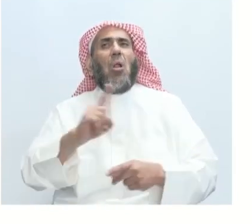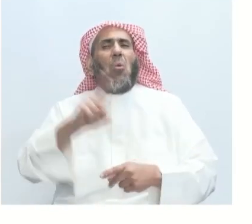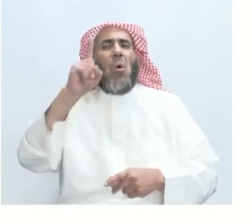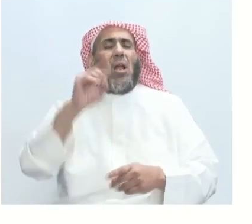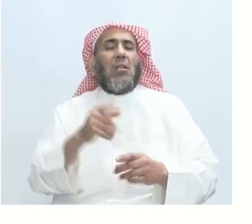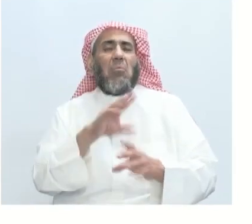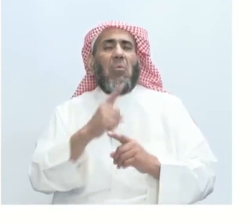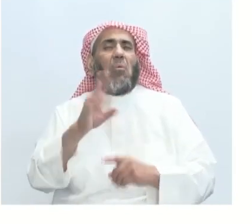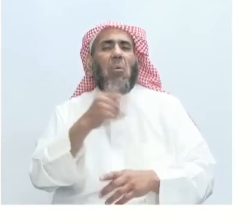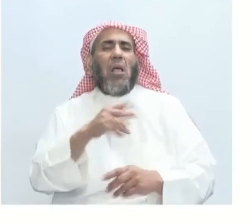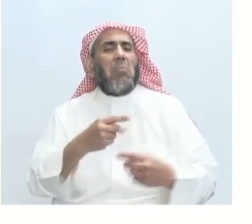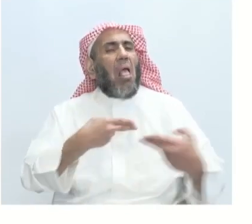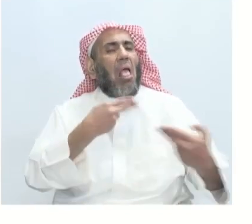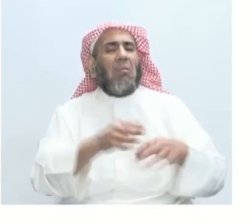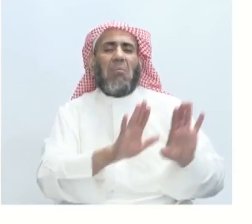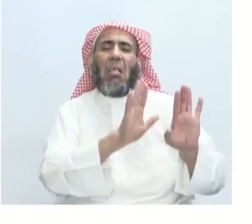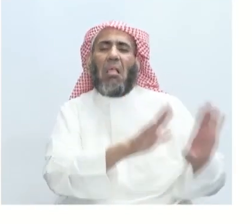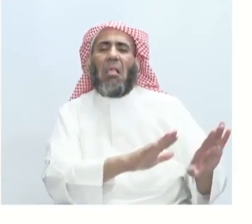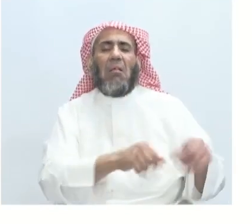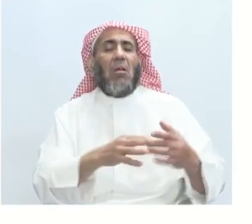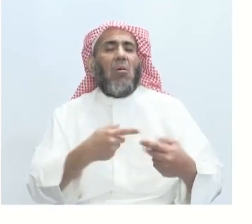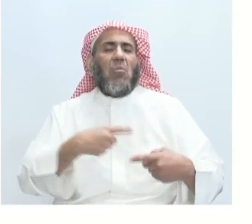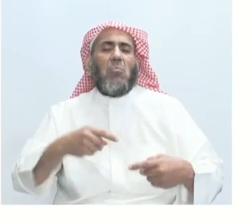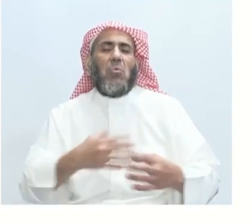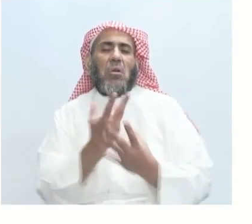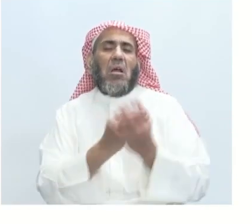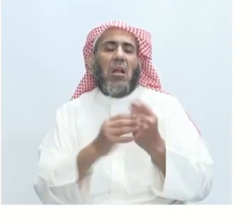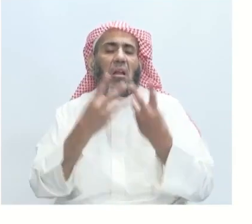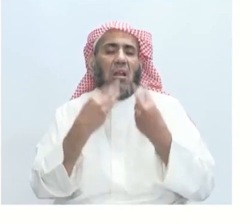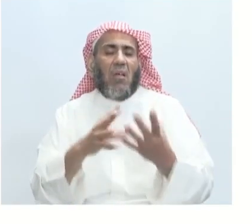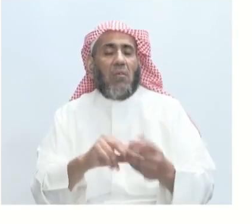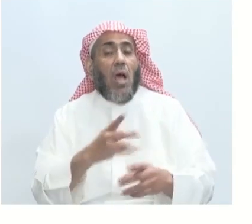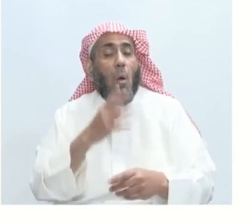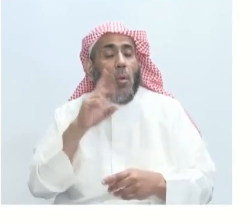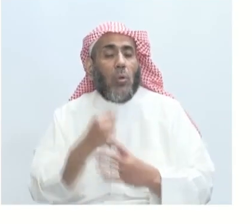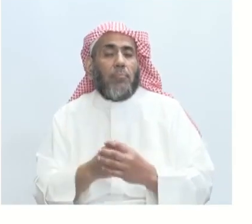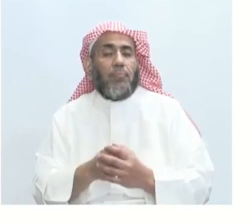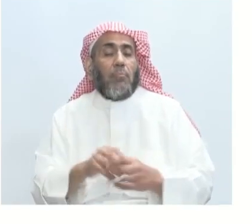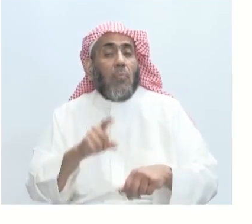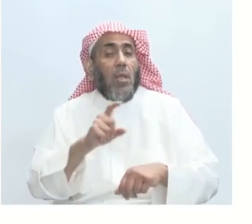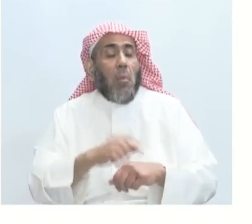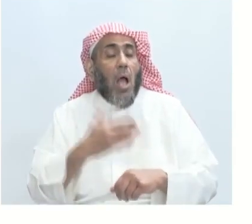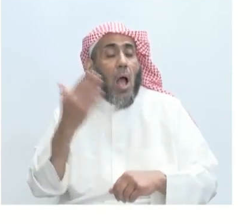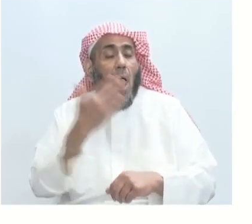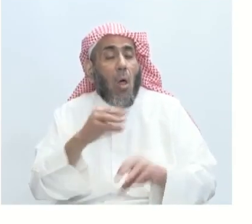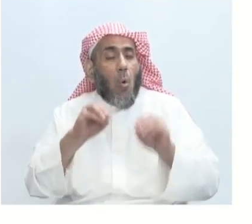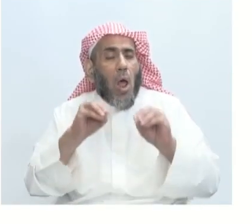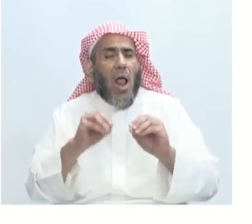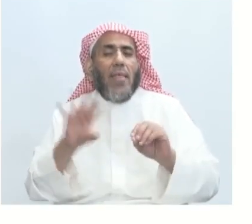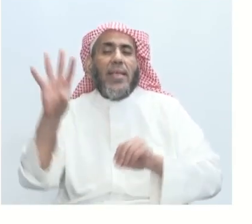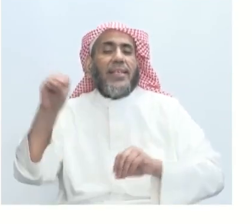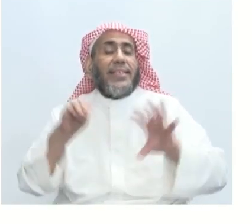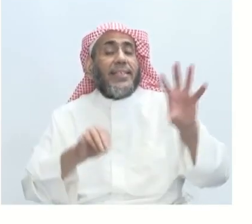واصبح لا يجادل في امور النظافه ابنائي وبناتي الطلاب حينما قرانا وتعرفنا على هذه